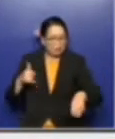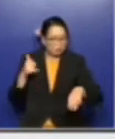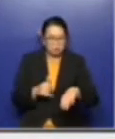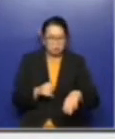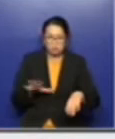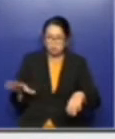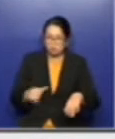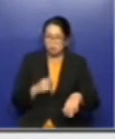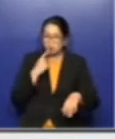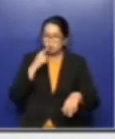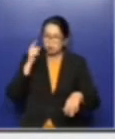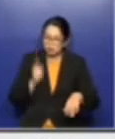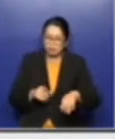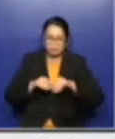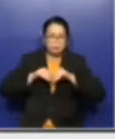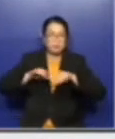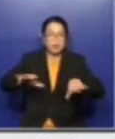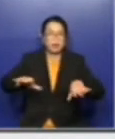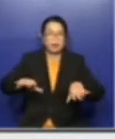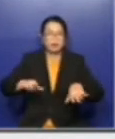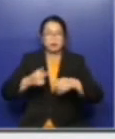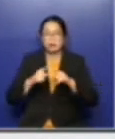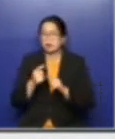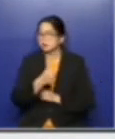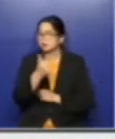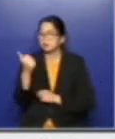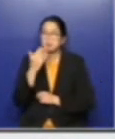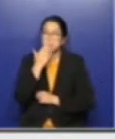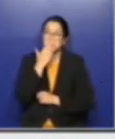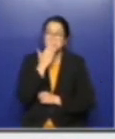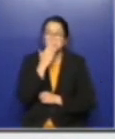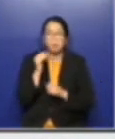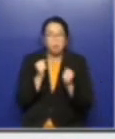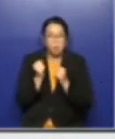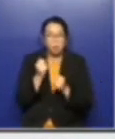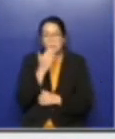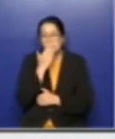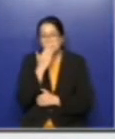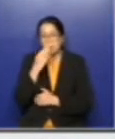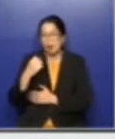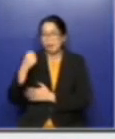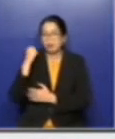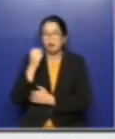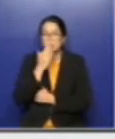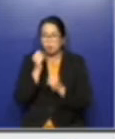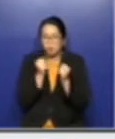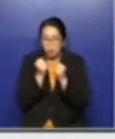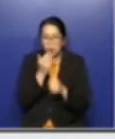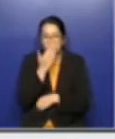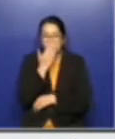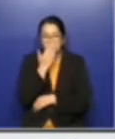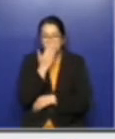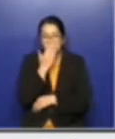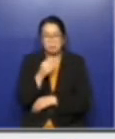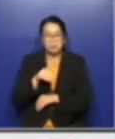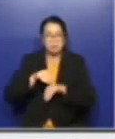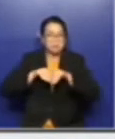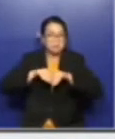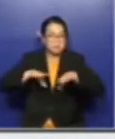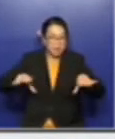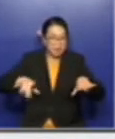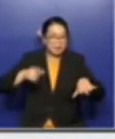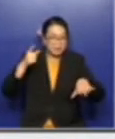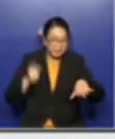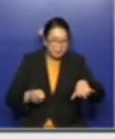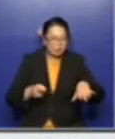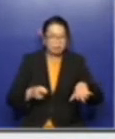ความจริงที่ไม่มีใครกล้าพูดหรือผู้มีอำนาจไม่อยากฟังออกมารายง